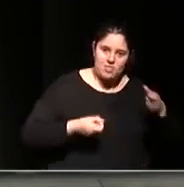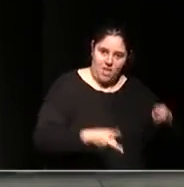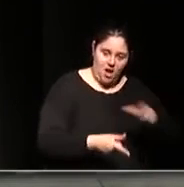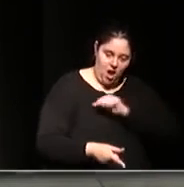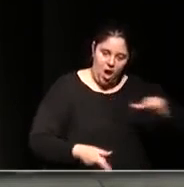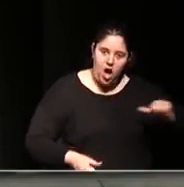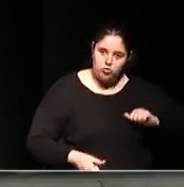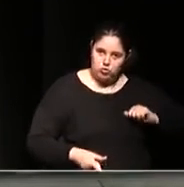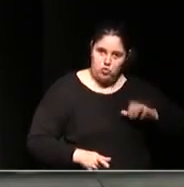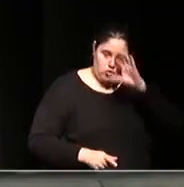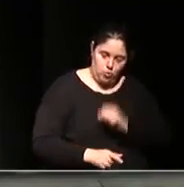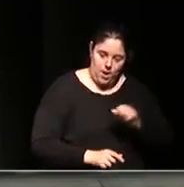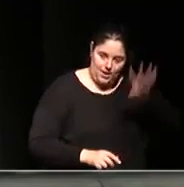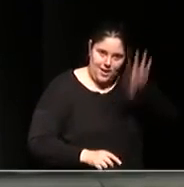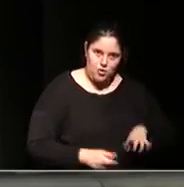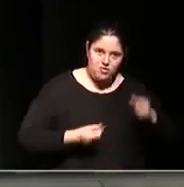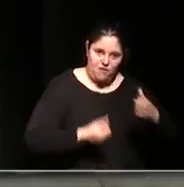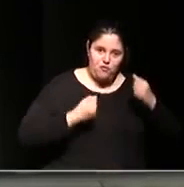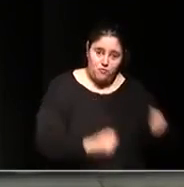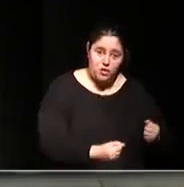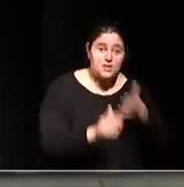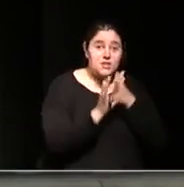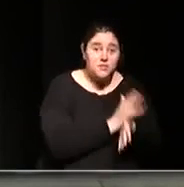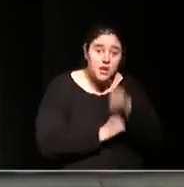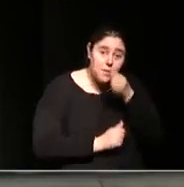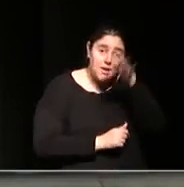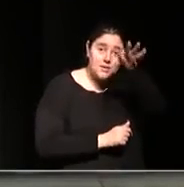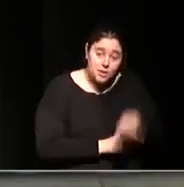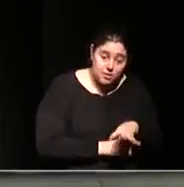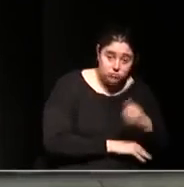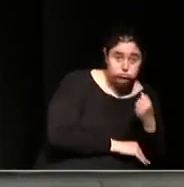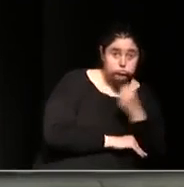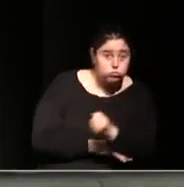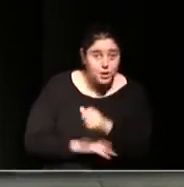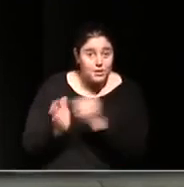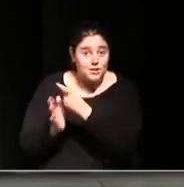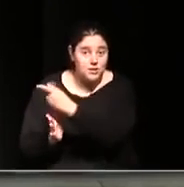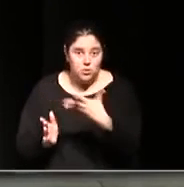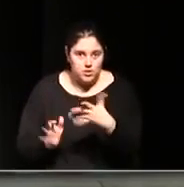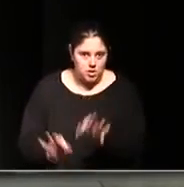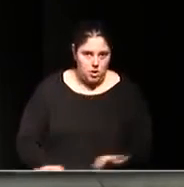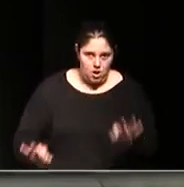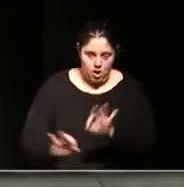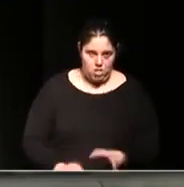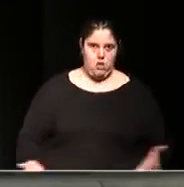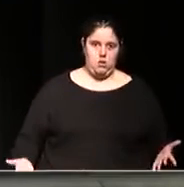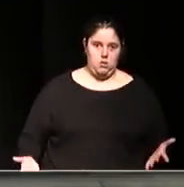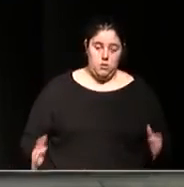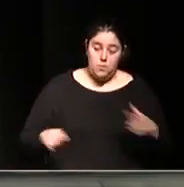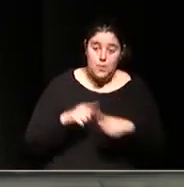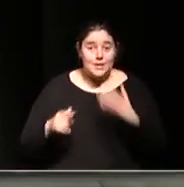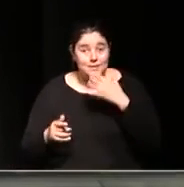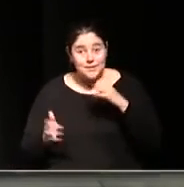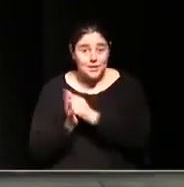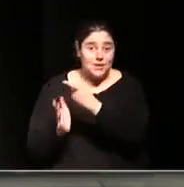l'autogovern de Catalunya. Per tant, el PSC no ha de fer suport al 155, perquè l'aplicació del 155